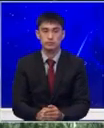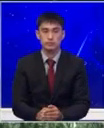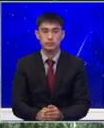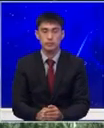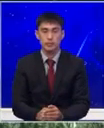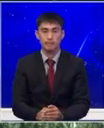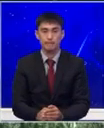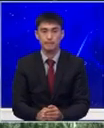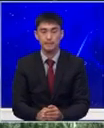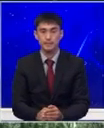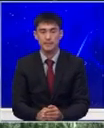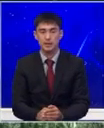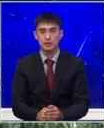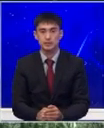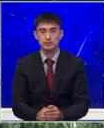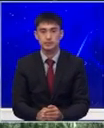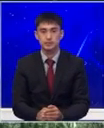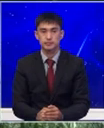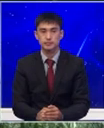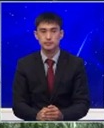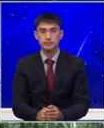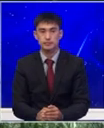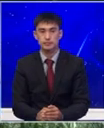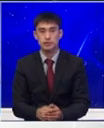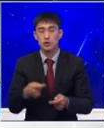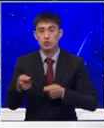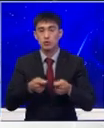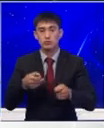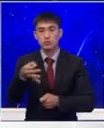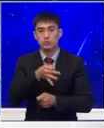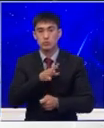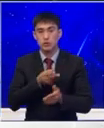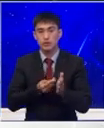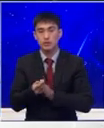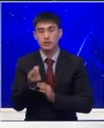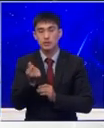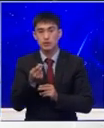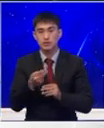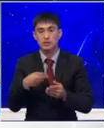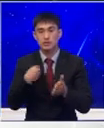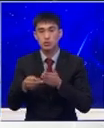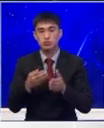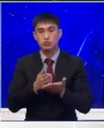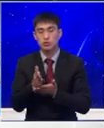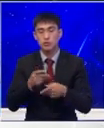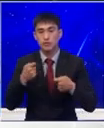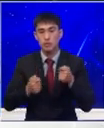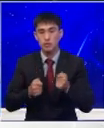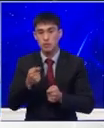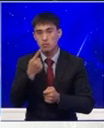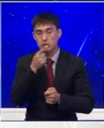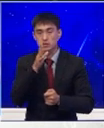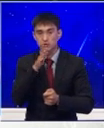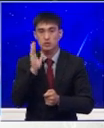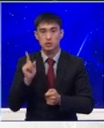область параплан и лежит миллион руководством области были выделены средства на закуп служебных автомобилей в